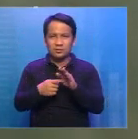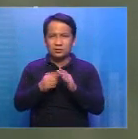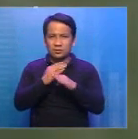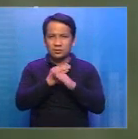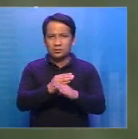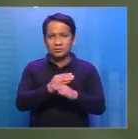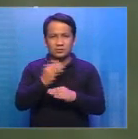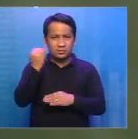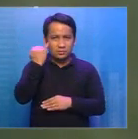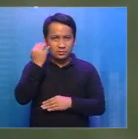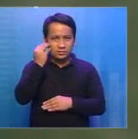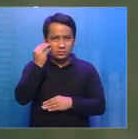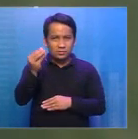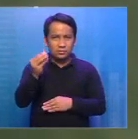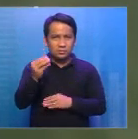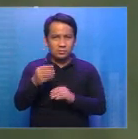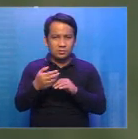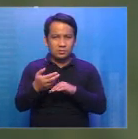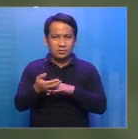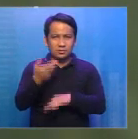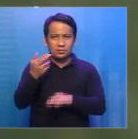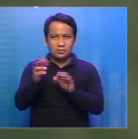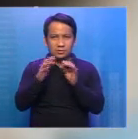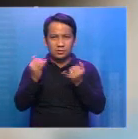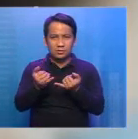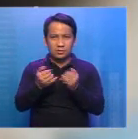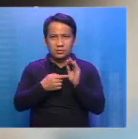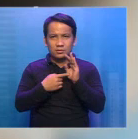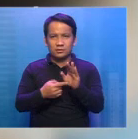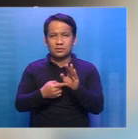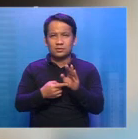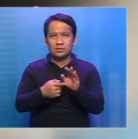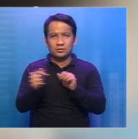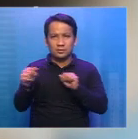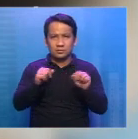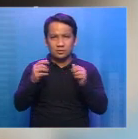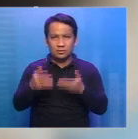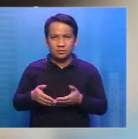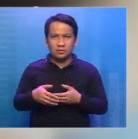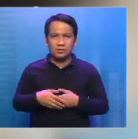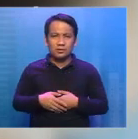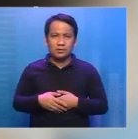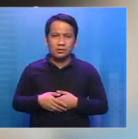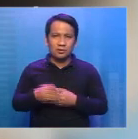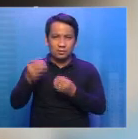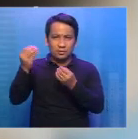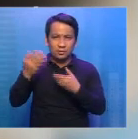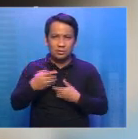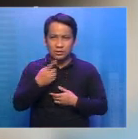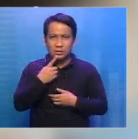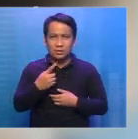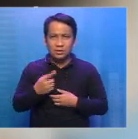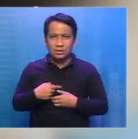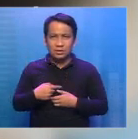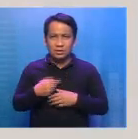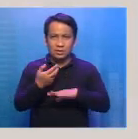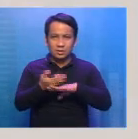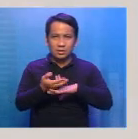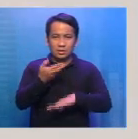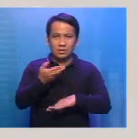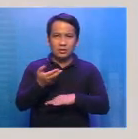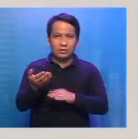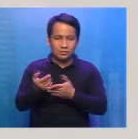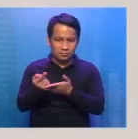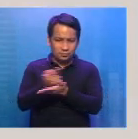naman ni Luis si Jessy at ang current jewelry company na ine-endorso ng aktres. Nalaman ko about the ring